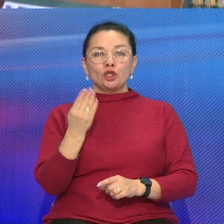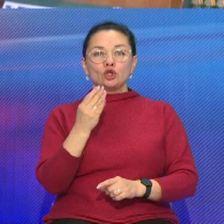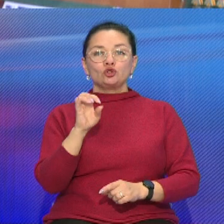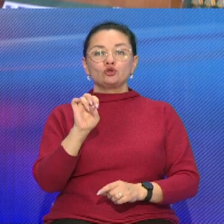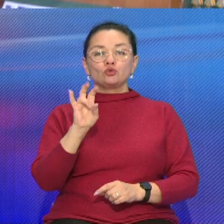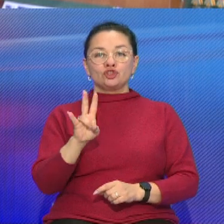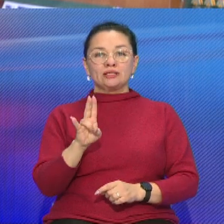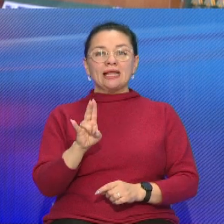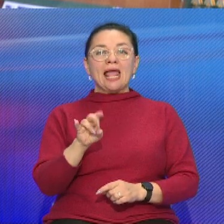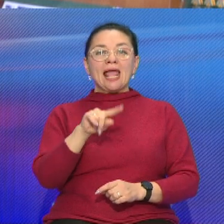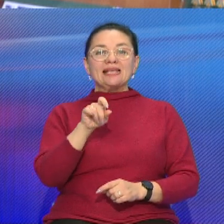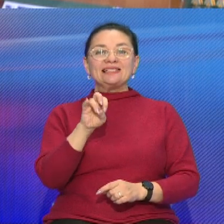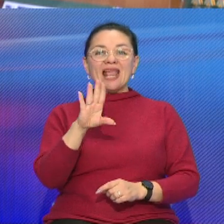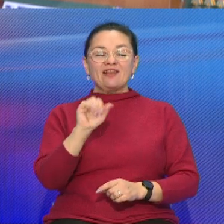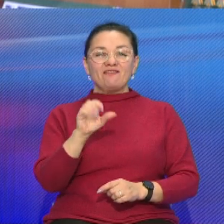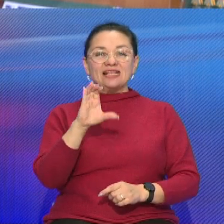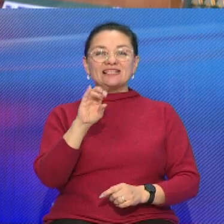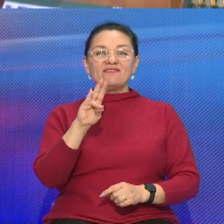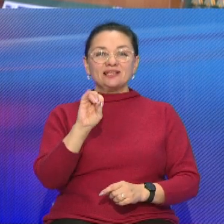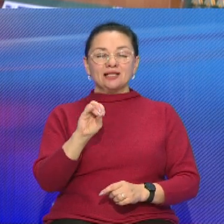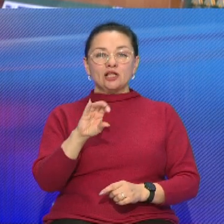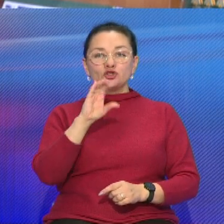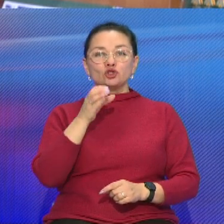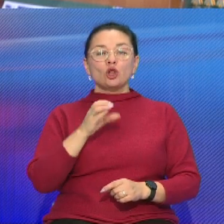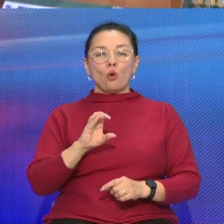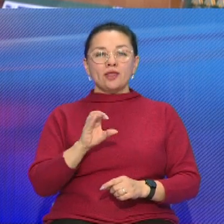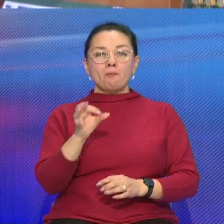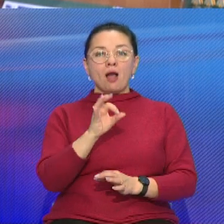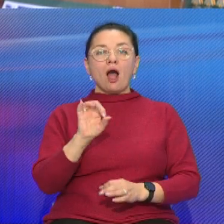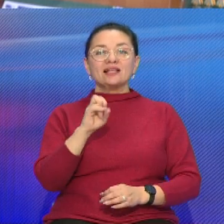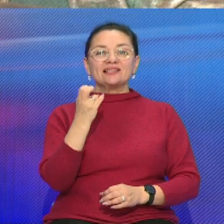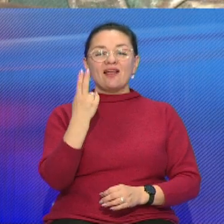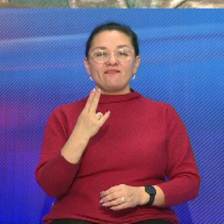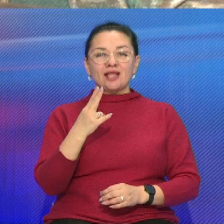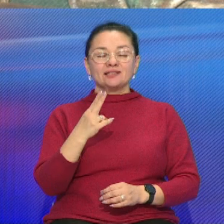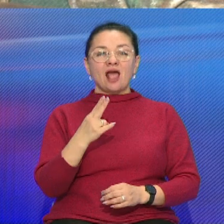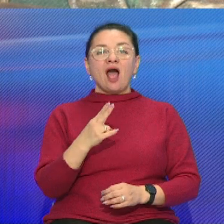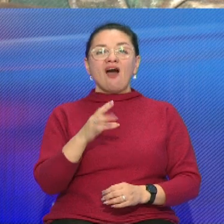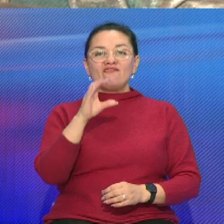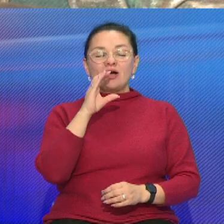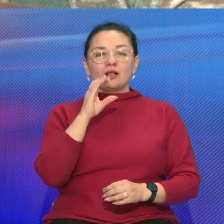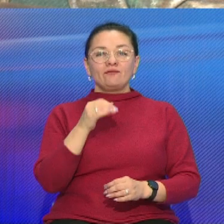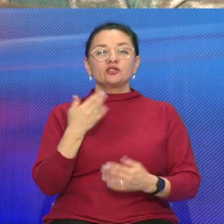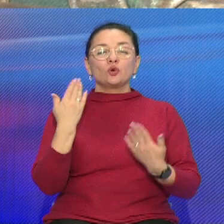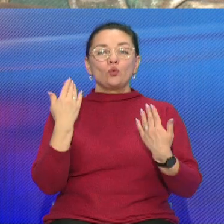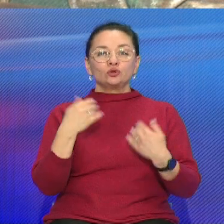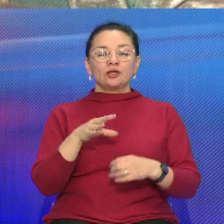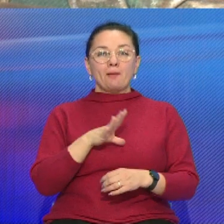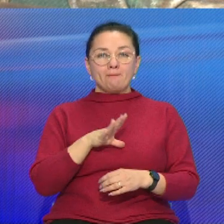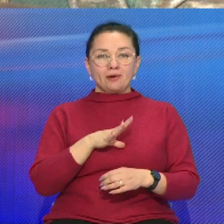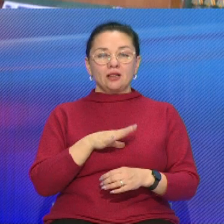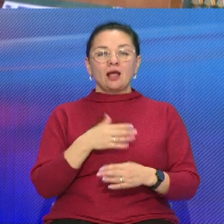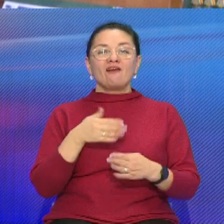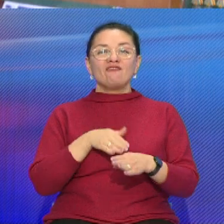Зельва, Свислоч, Слоним, Островец, Волковыск. Отработано порядка 9